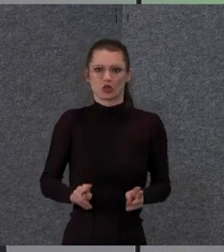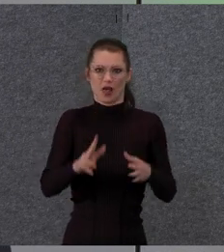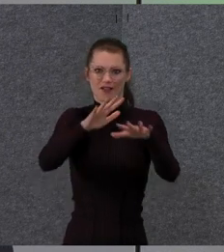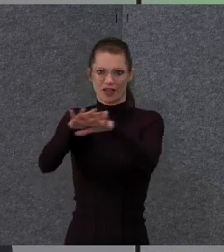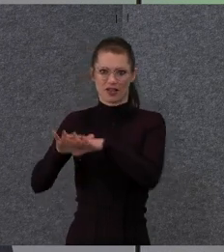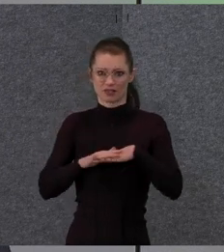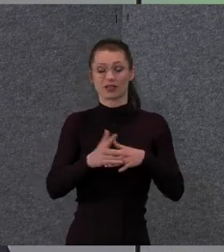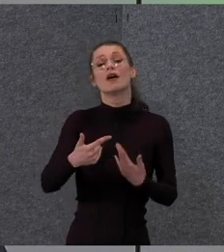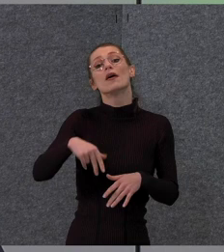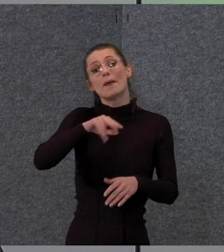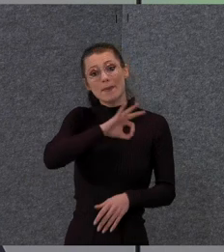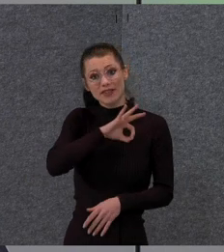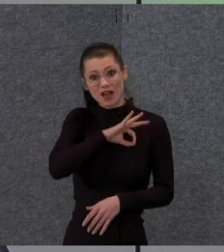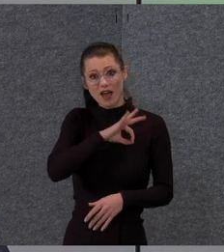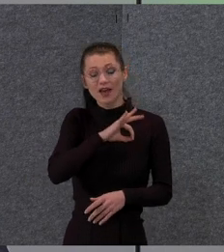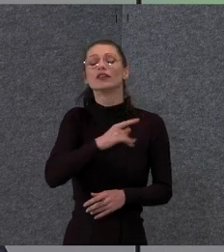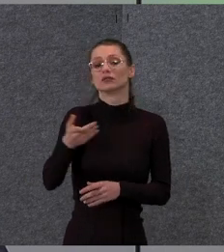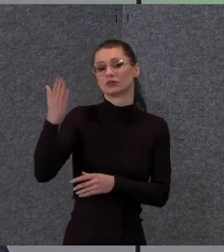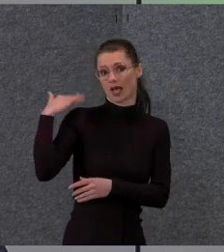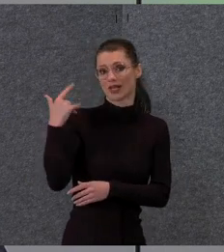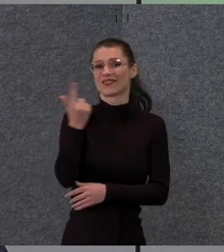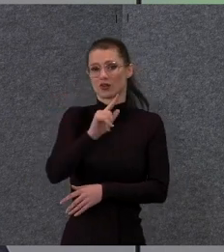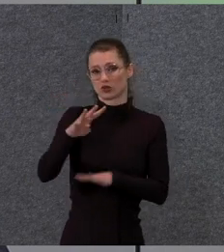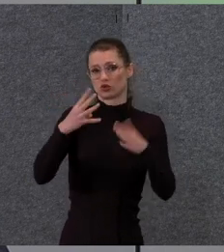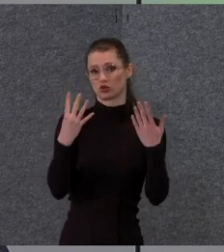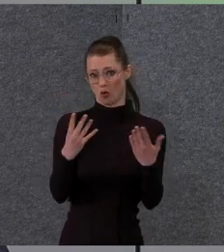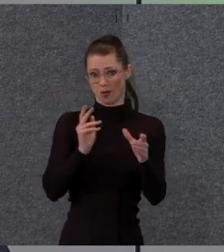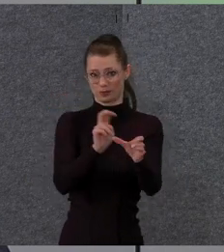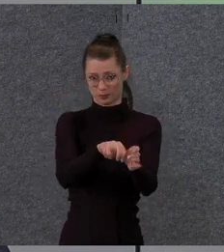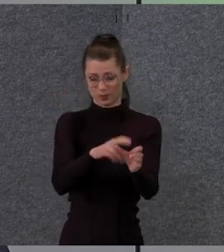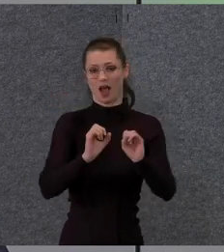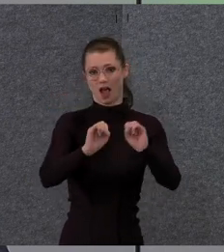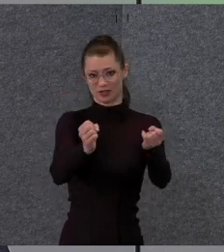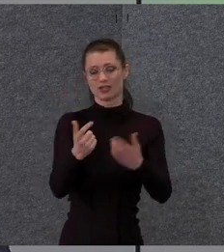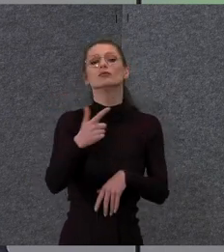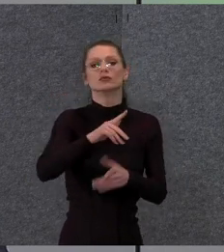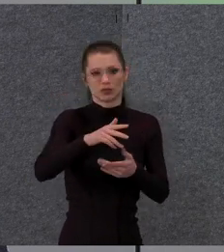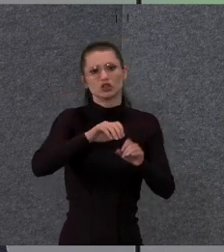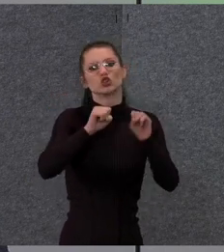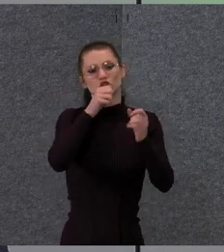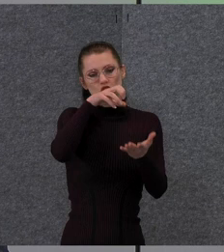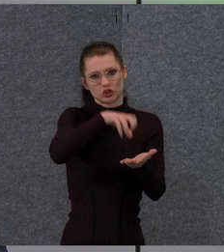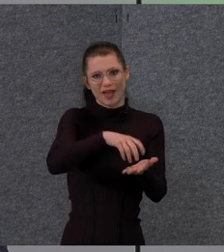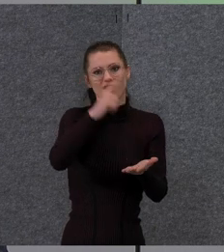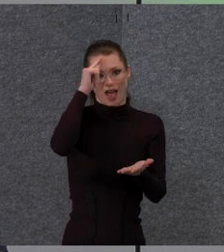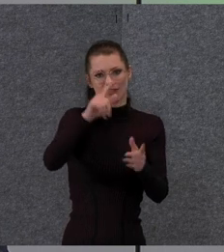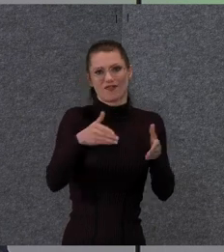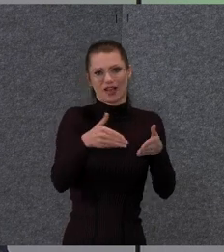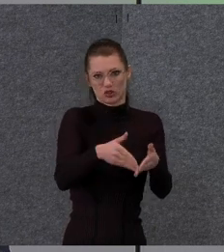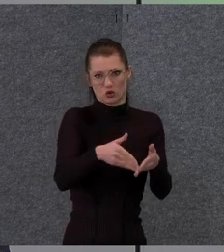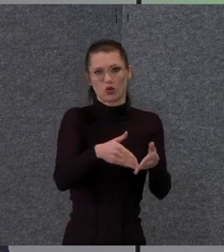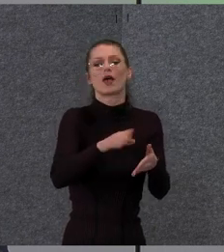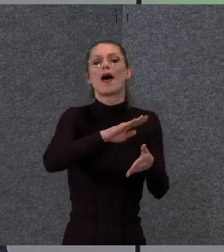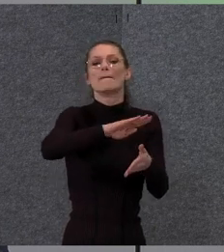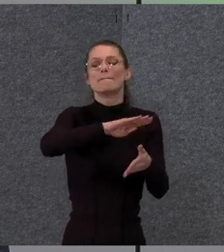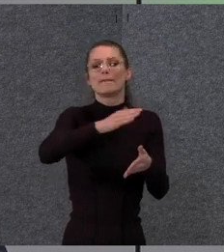Parteipolitisch bin ich bei den Grünen seit 2009 aktiv, hauptsächlich in der Stadtratsfraktion in Bergisch Gladbach. Wir haben es bei den letzten Wahlen geschafft, mit einem